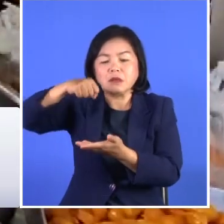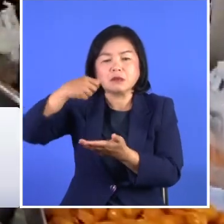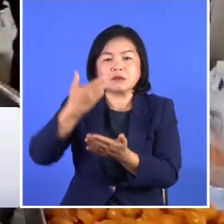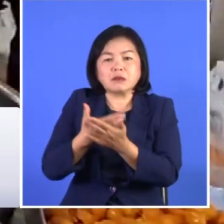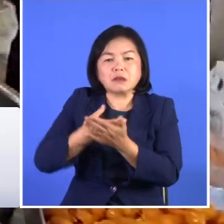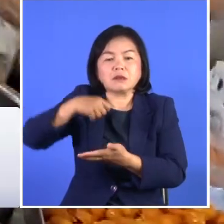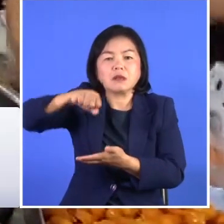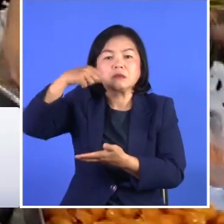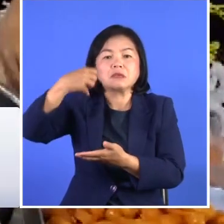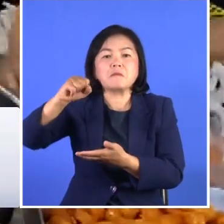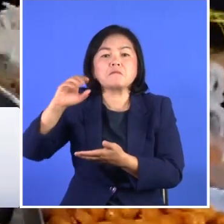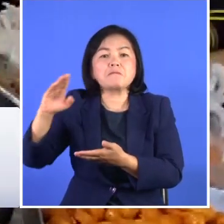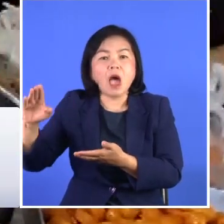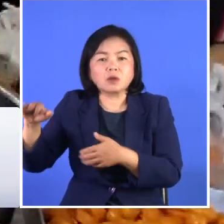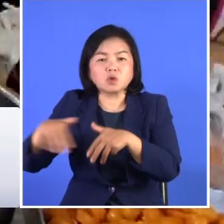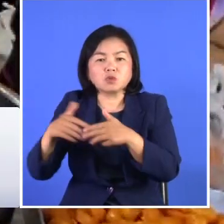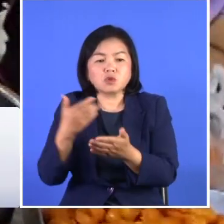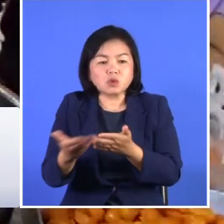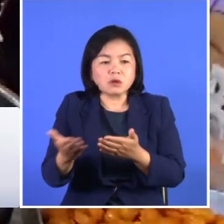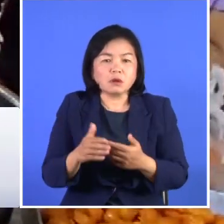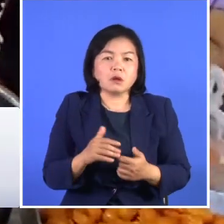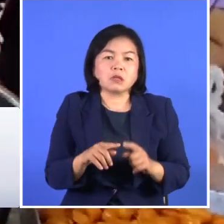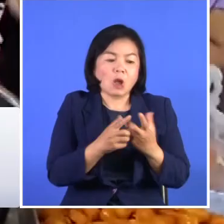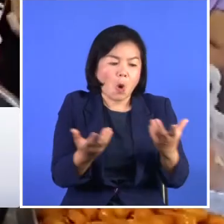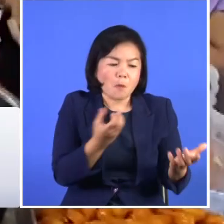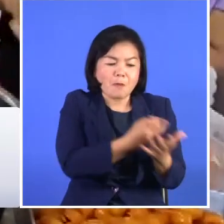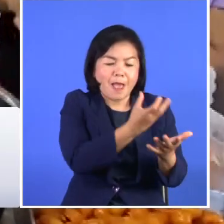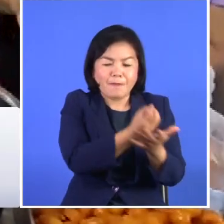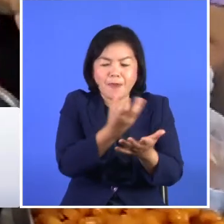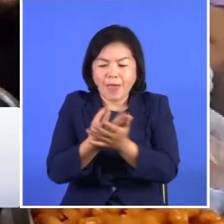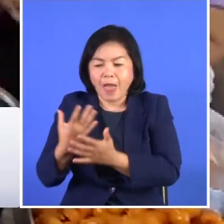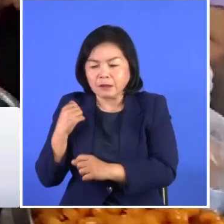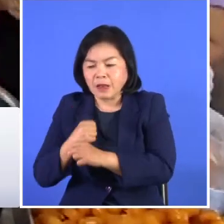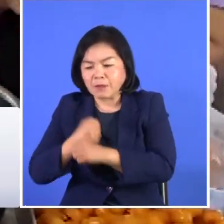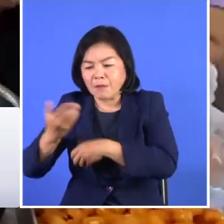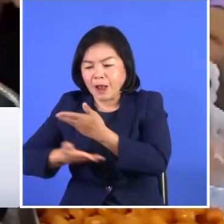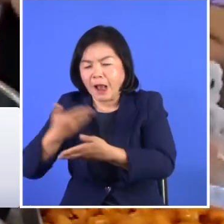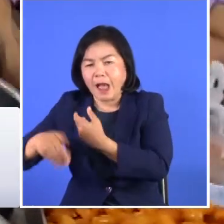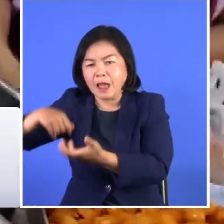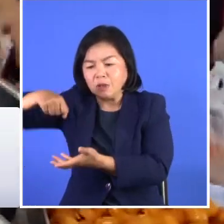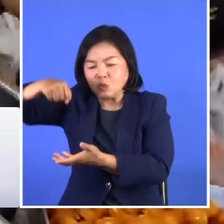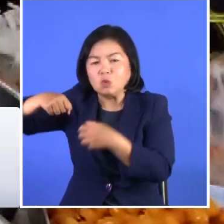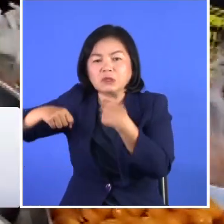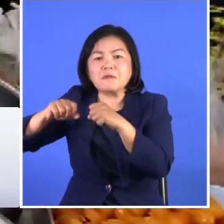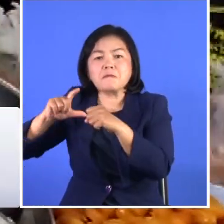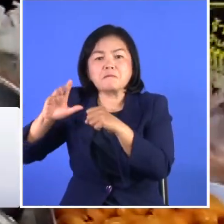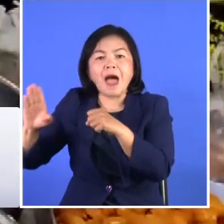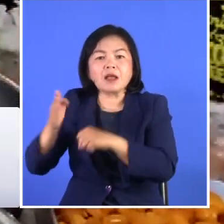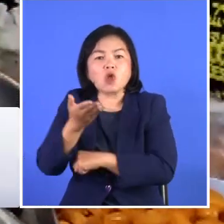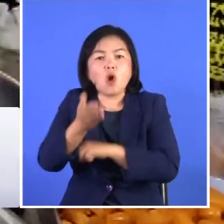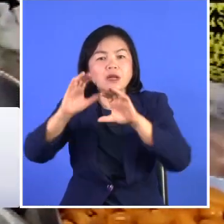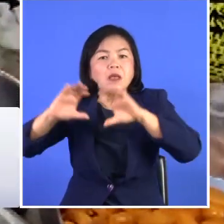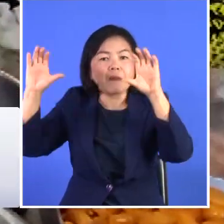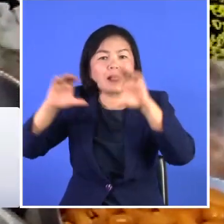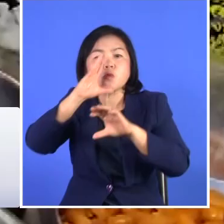เท่านี้แต่ต้นทุนสูงเอาอยากจะวอนขอทางรัฐบาลรักษาคำพูดหน่อยก่อนจะเลือกตั้ง